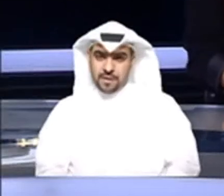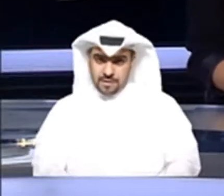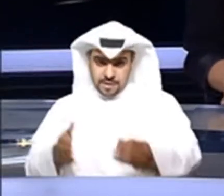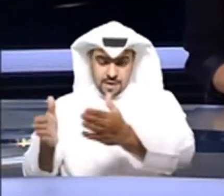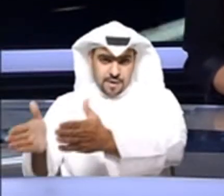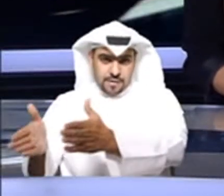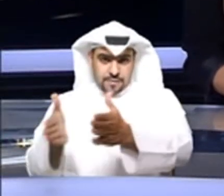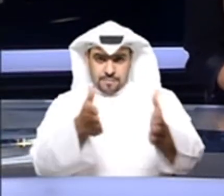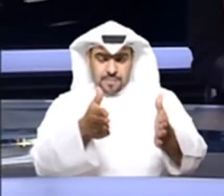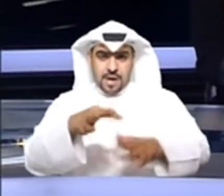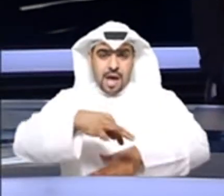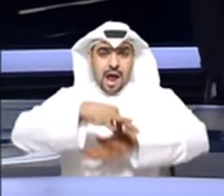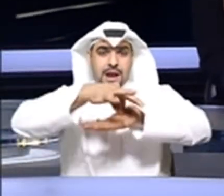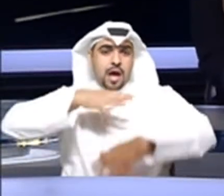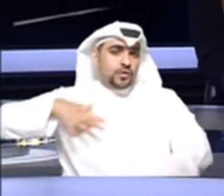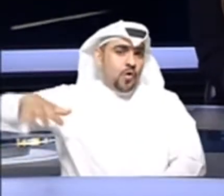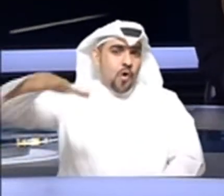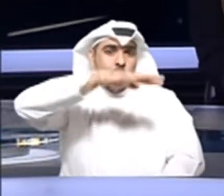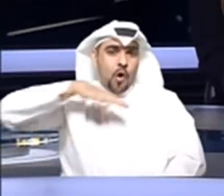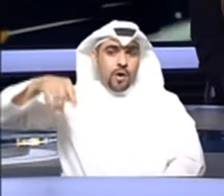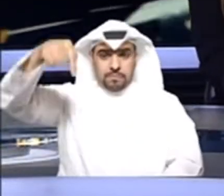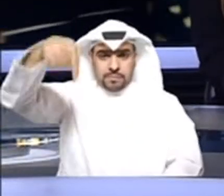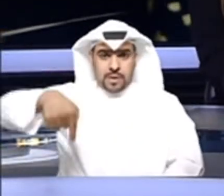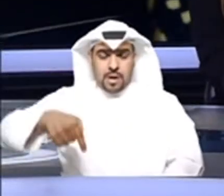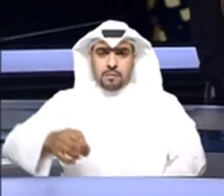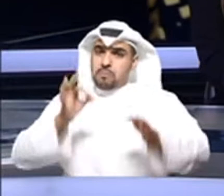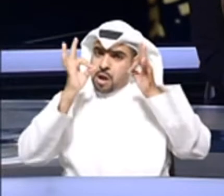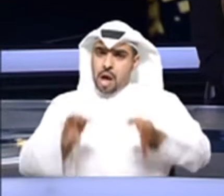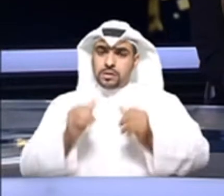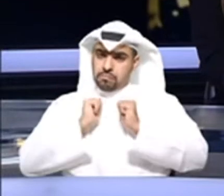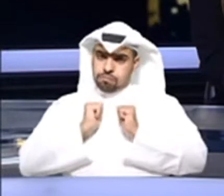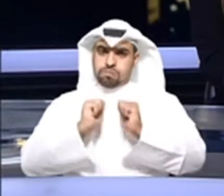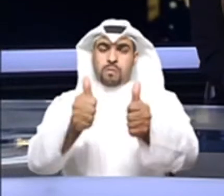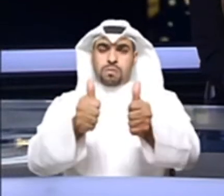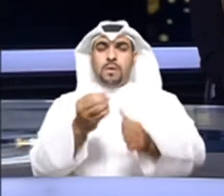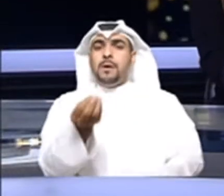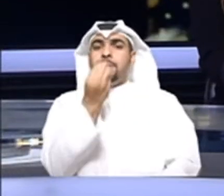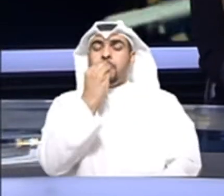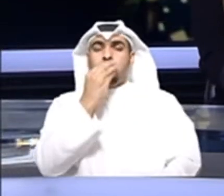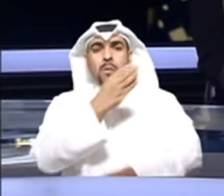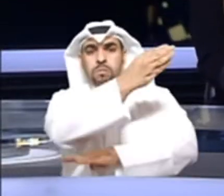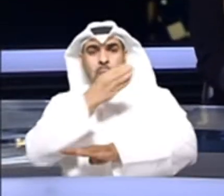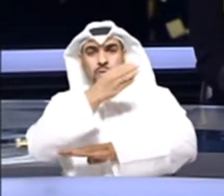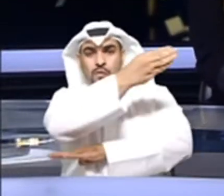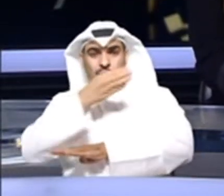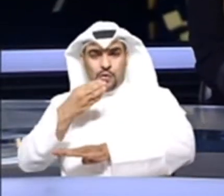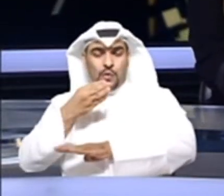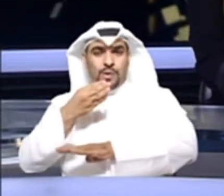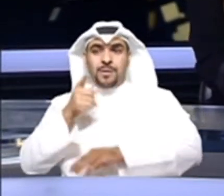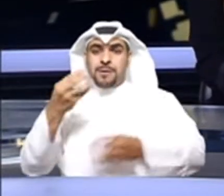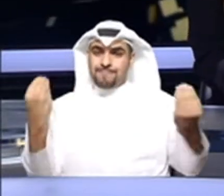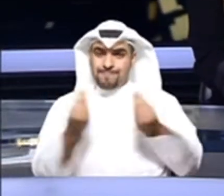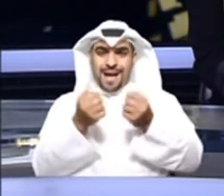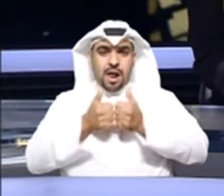يحرص الجميع في شهر رمضان المبارك أن تكون مائدة الإفطار مع الأهل والأقارب، ولكن هناك البعض لا يستطيع ذلك بسبب